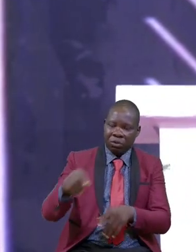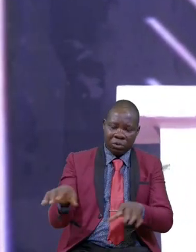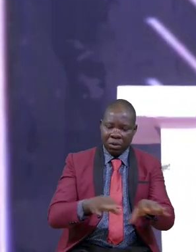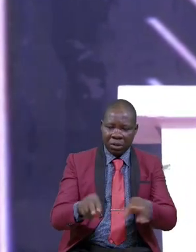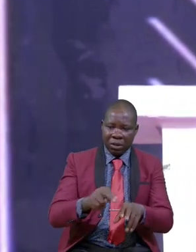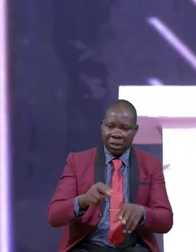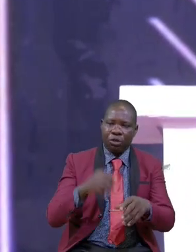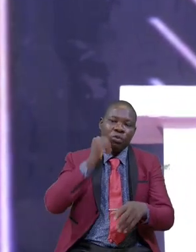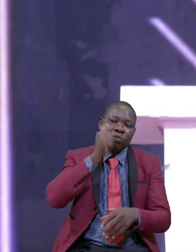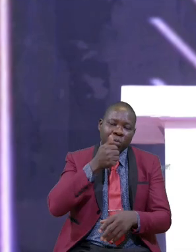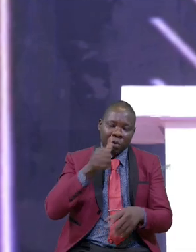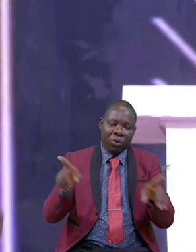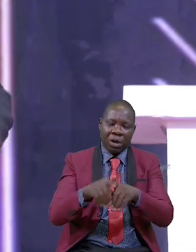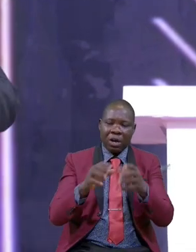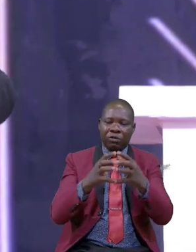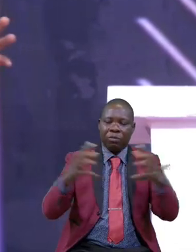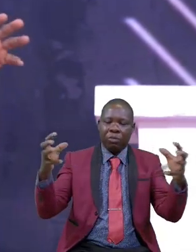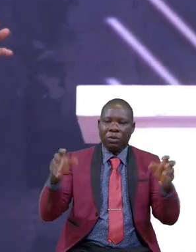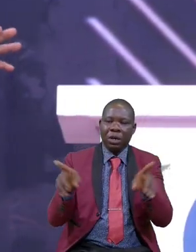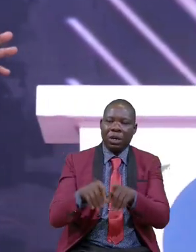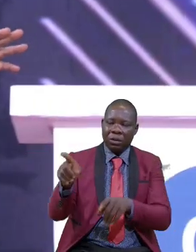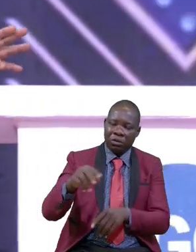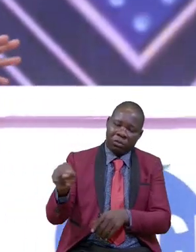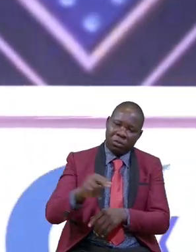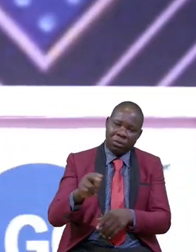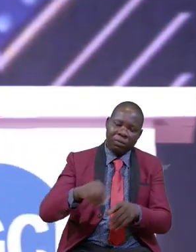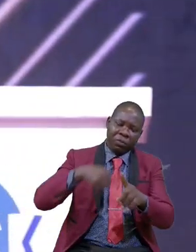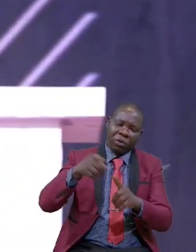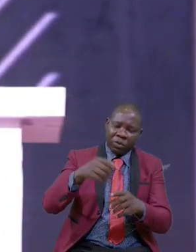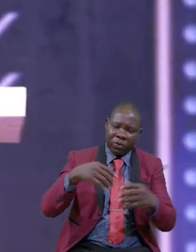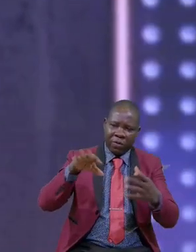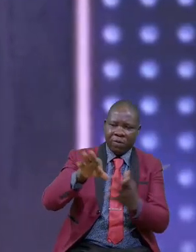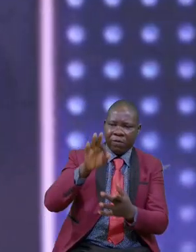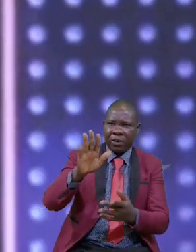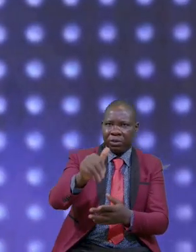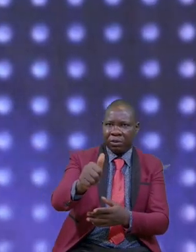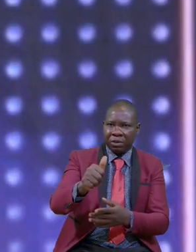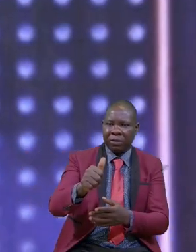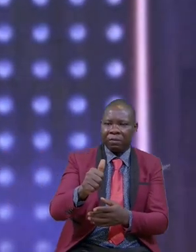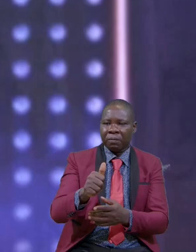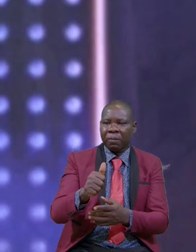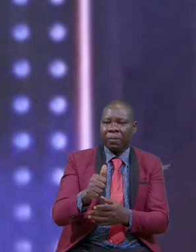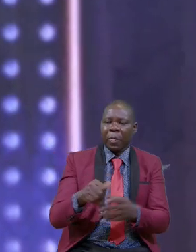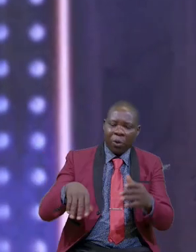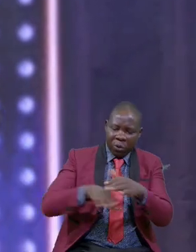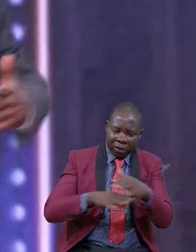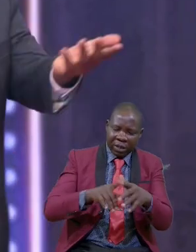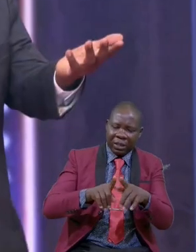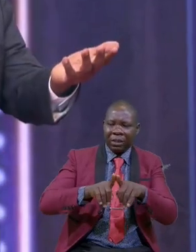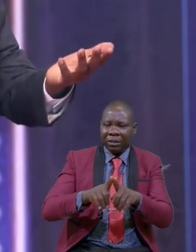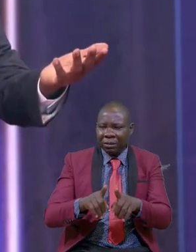vous voulez. Lorsque vous retrouvez sous des situations différentes, des épreuves différentes,